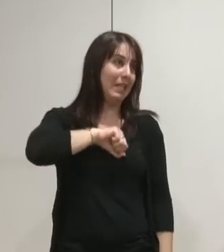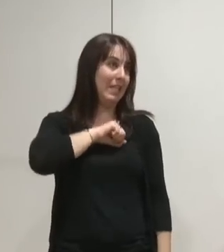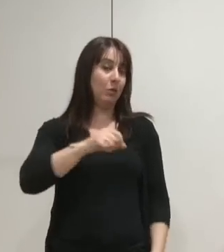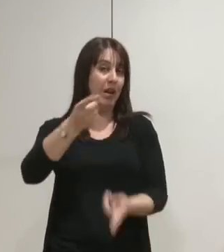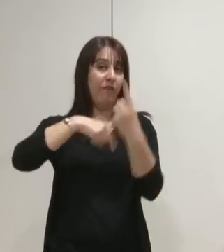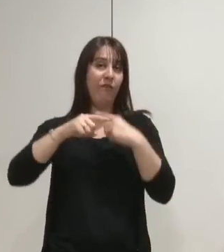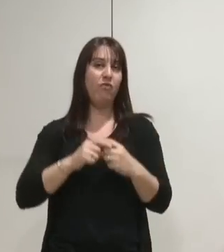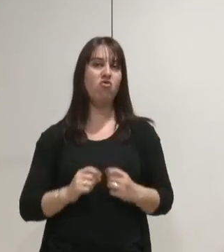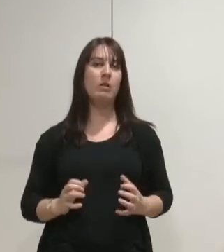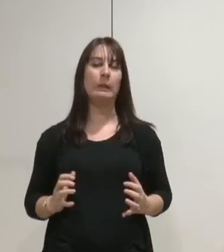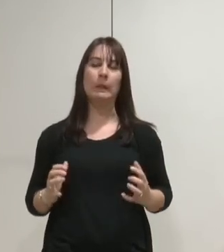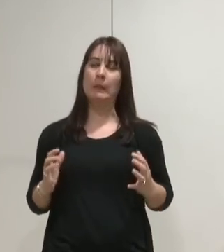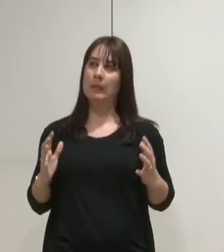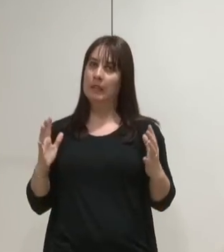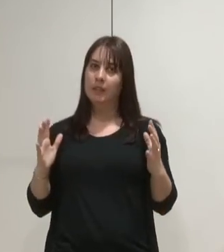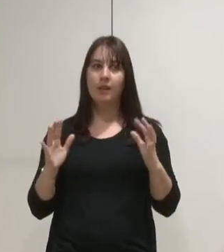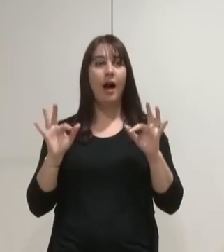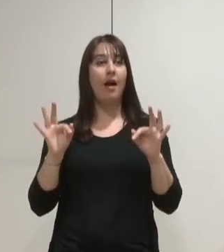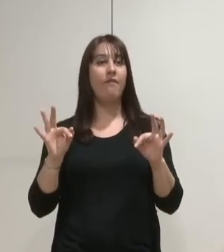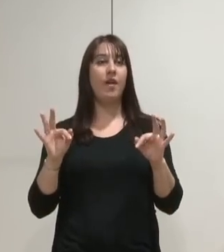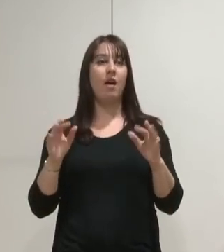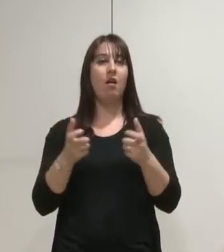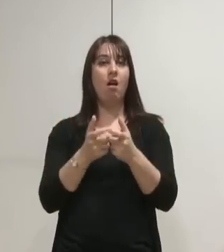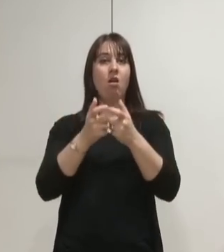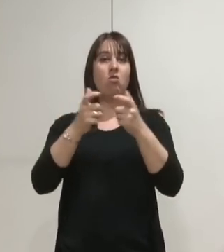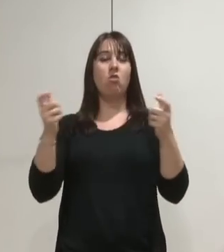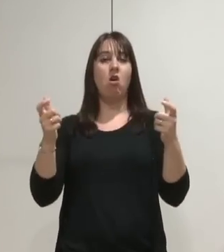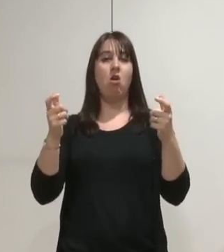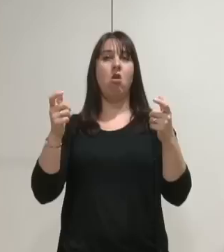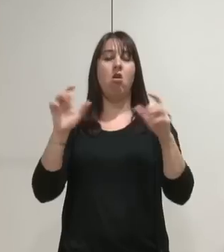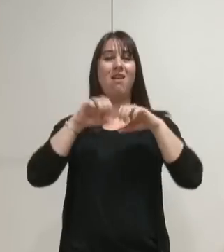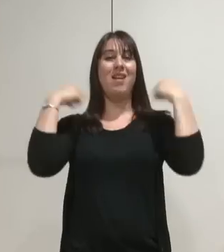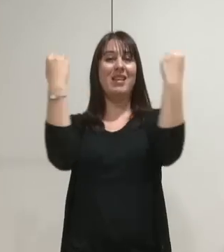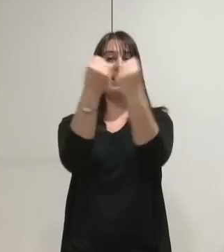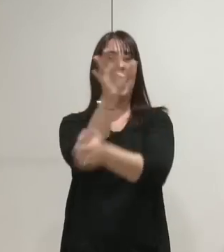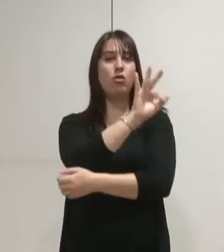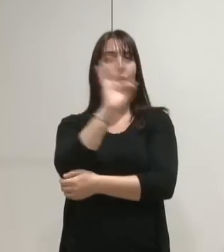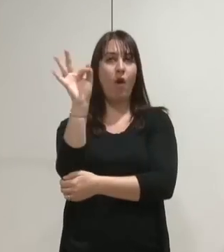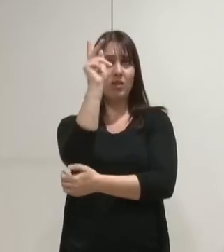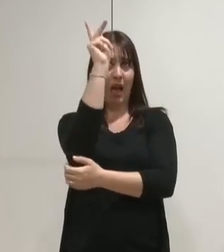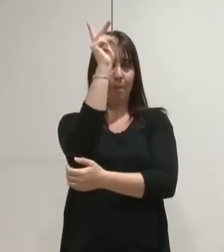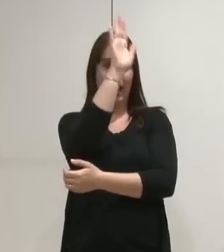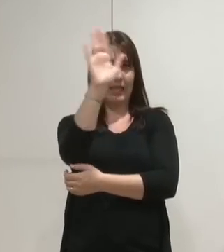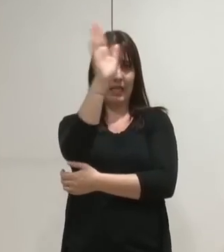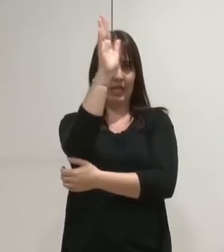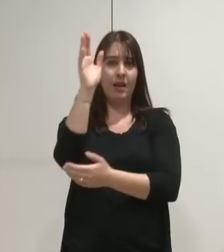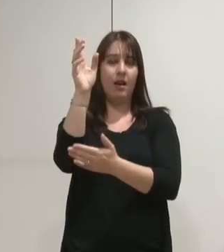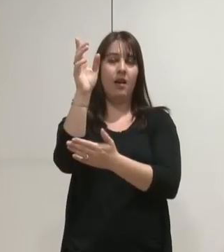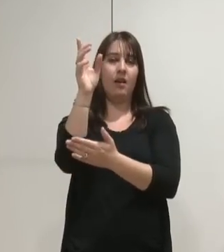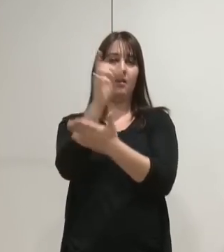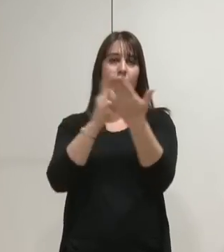faire c'est desdent qui est la jurisprudence du stade du Grand Stade de France à à Paris en sc en scène